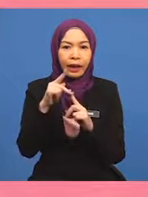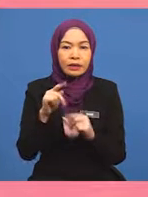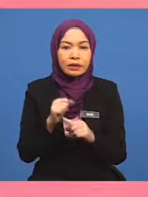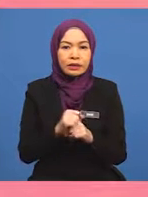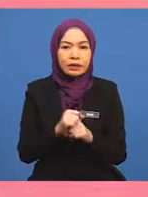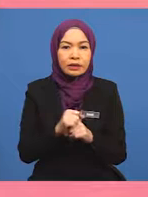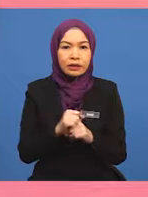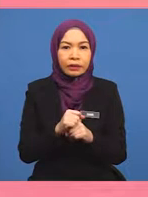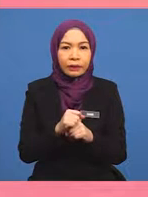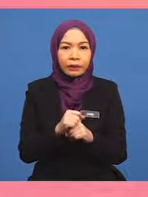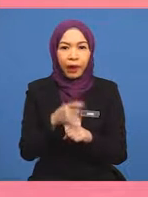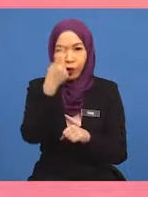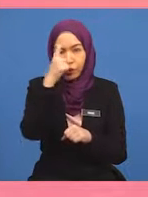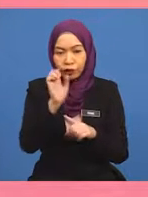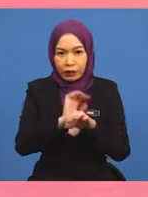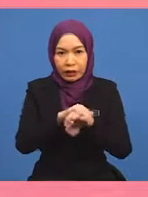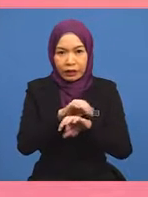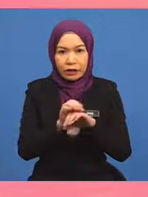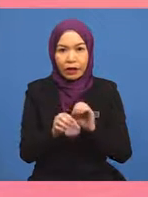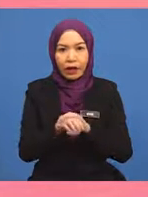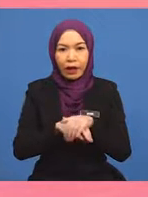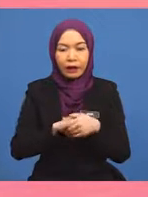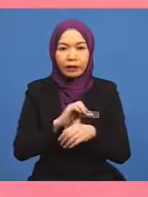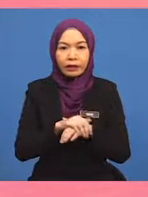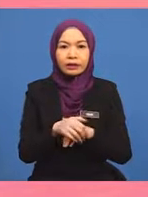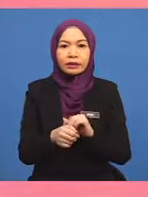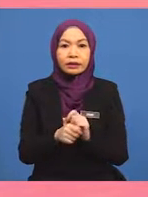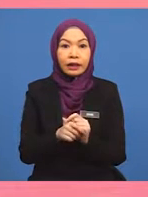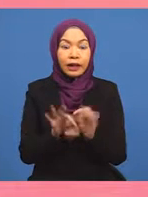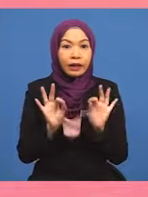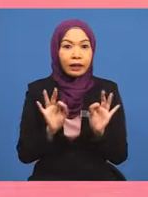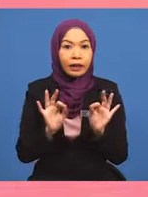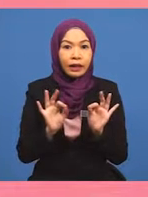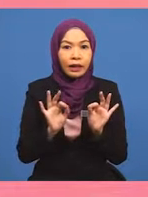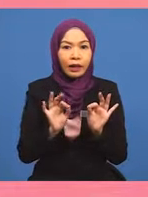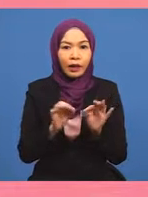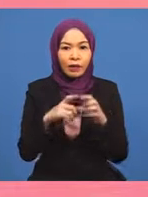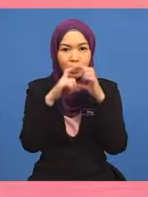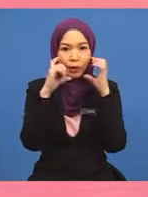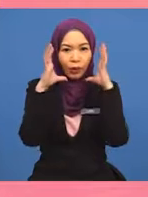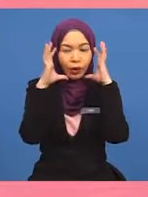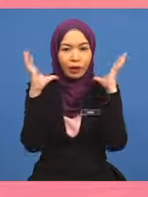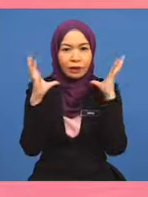lebih keselesaan sekiranya saiz muka yang lebih besar.